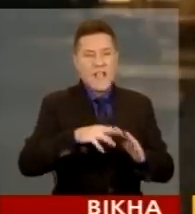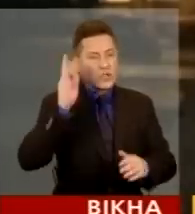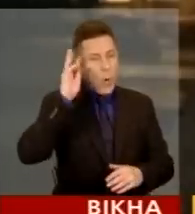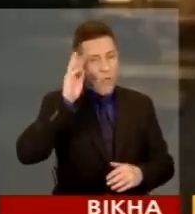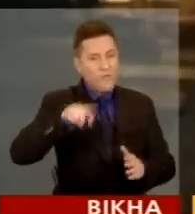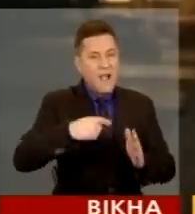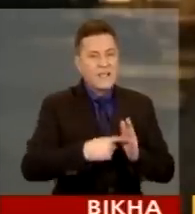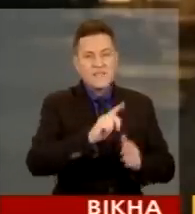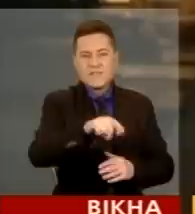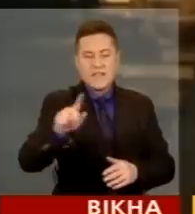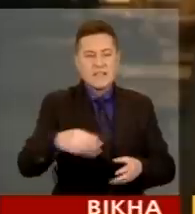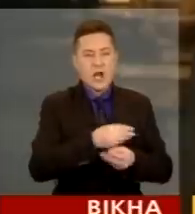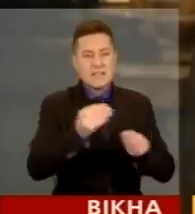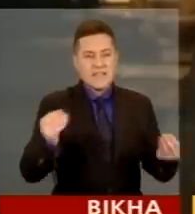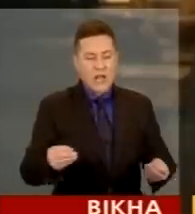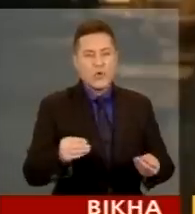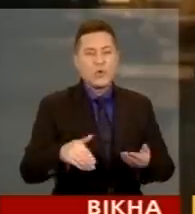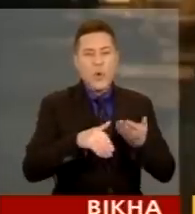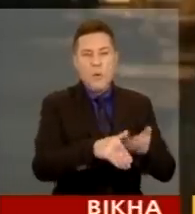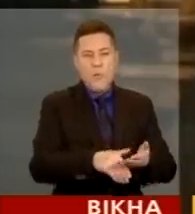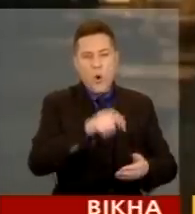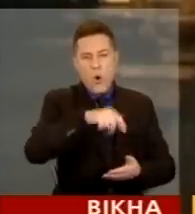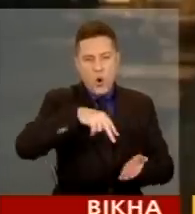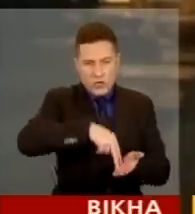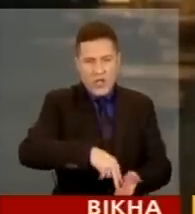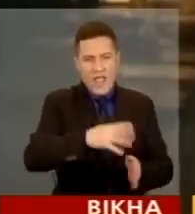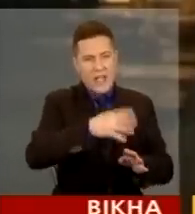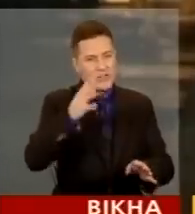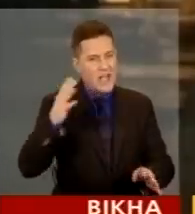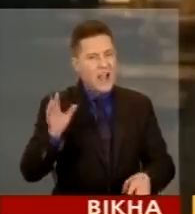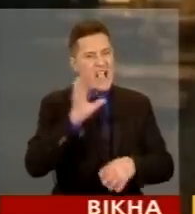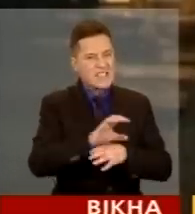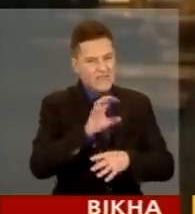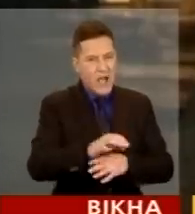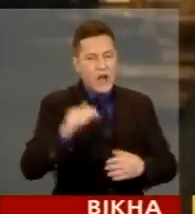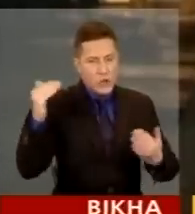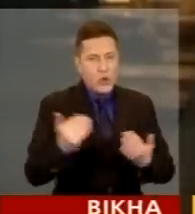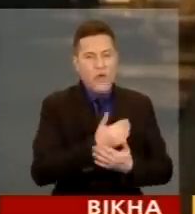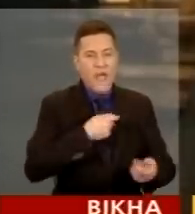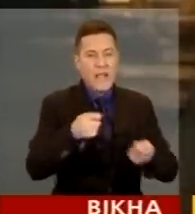там скрізь роздають гуманітарну допомогу, люди стоять в чергах і сварять своє нове керівництво.